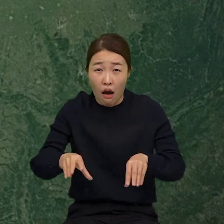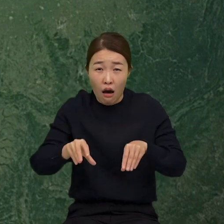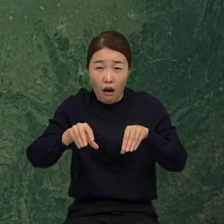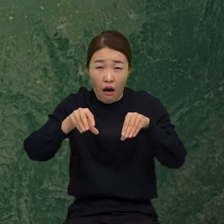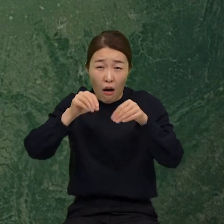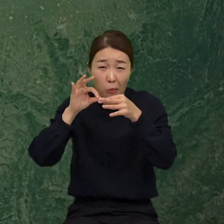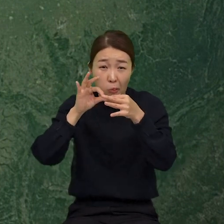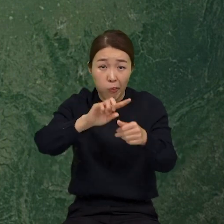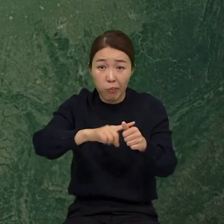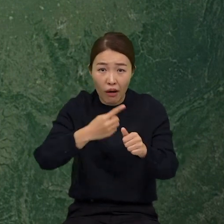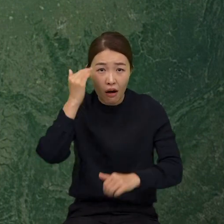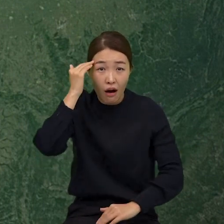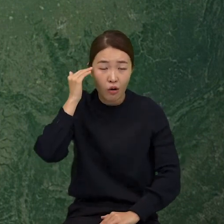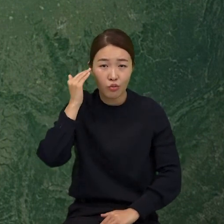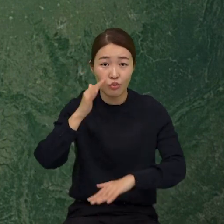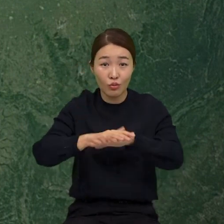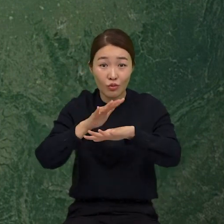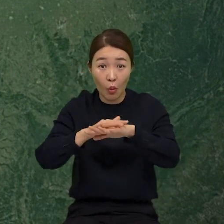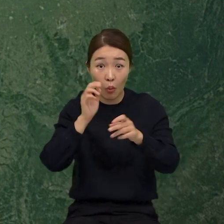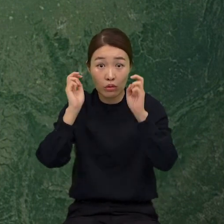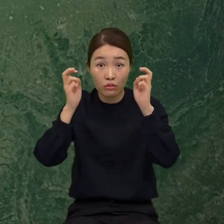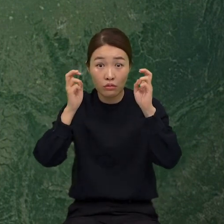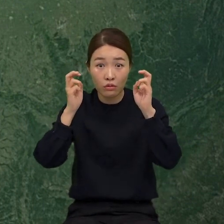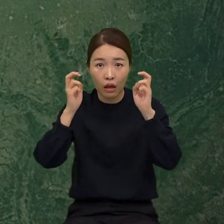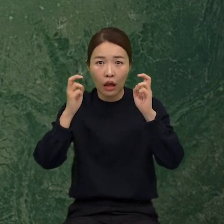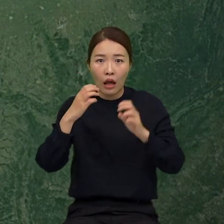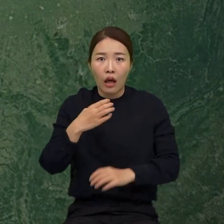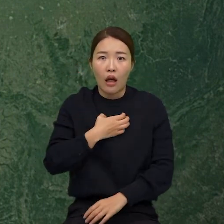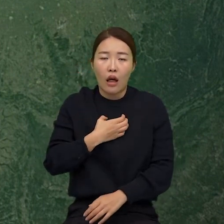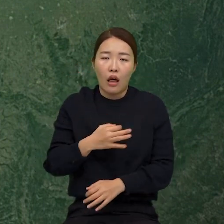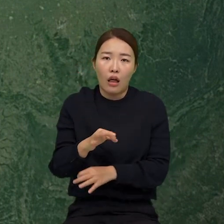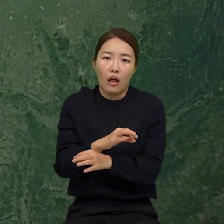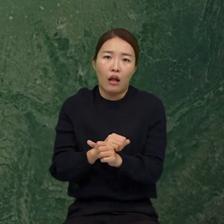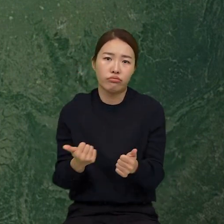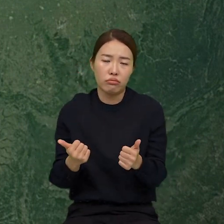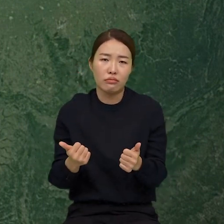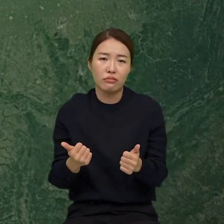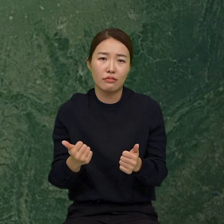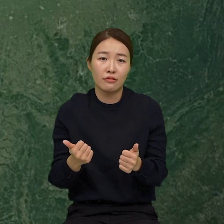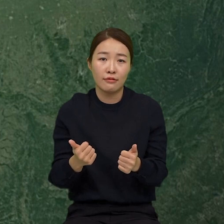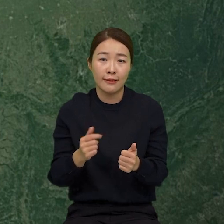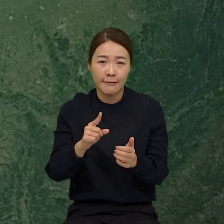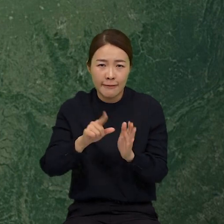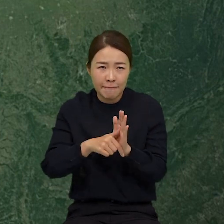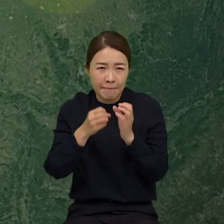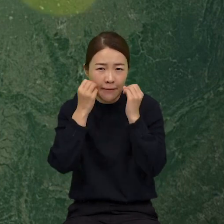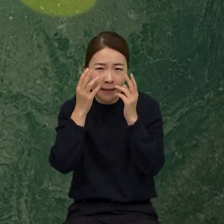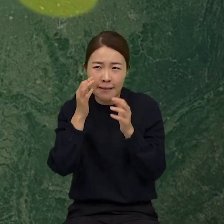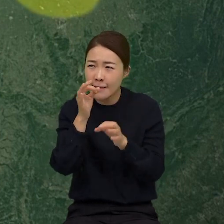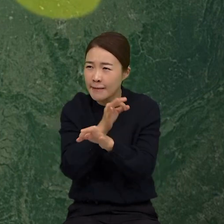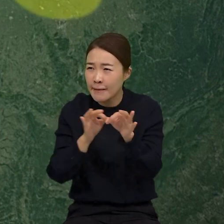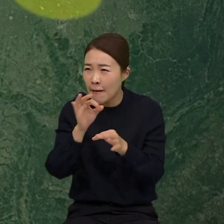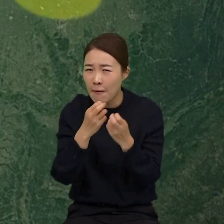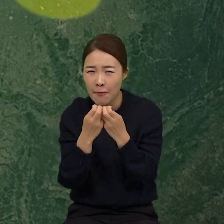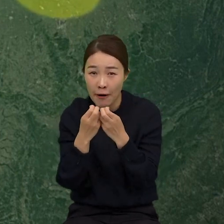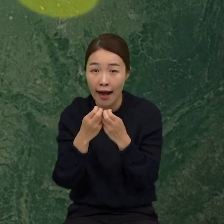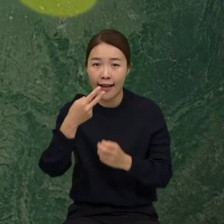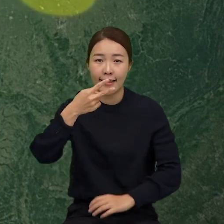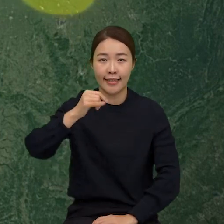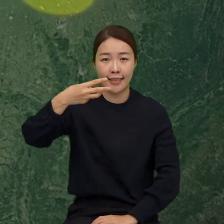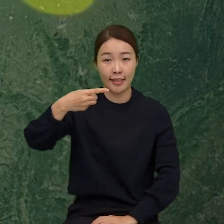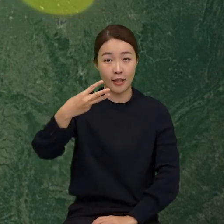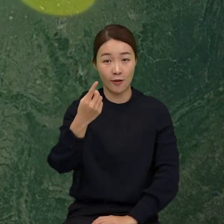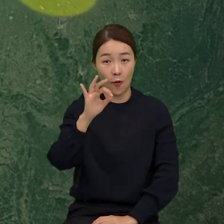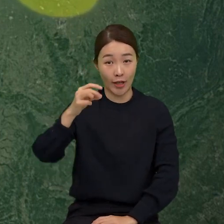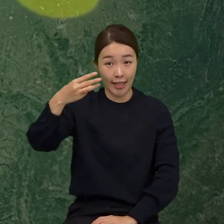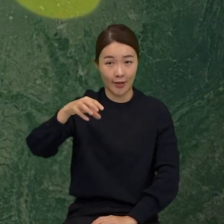계속되면서 코리안 농척회사에도 위기가 찾아왔다. 그는 새로운 사업을 찾아 디트로이트로